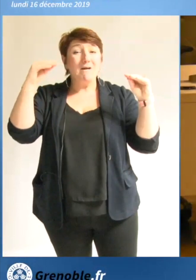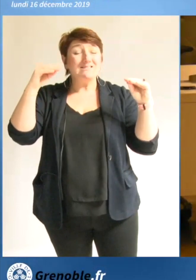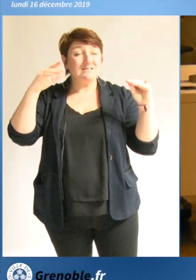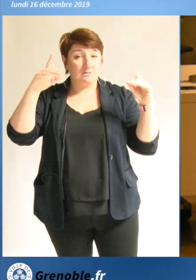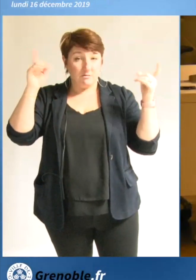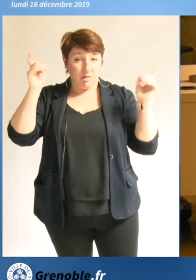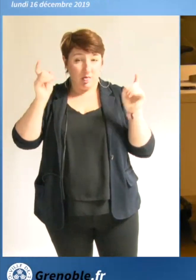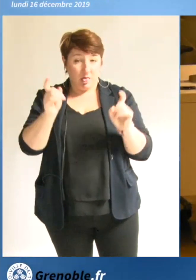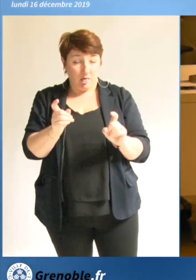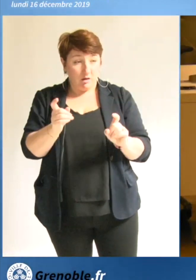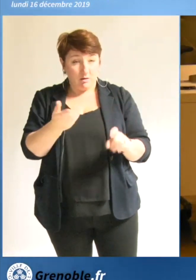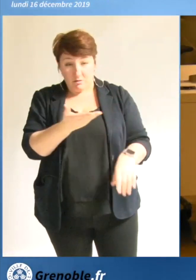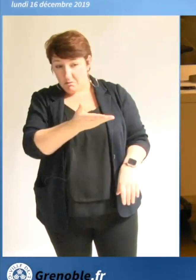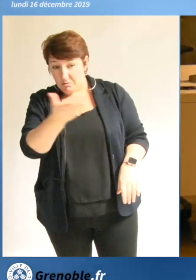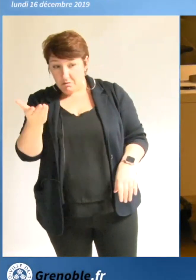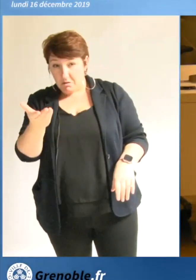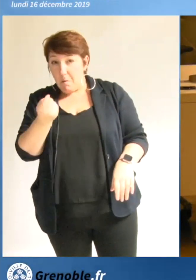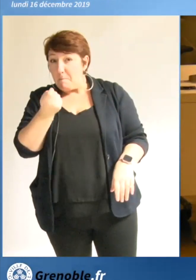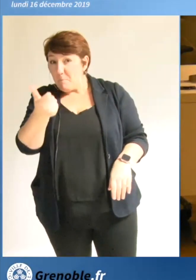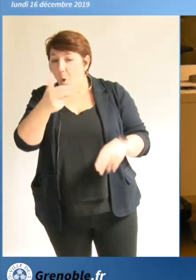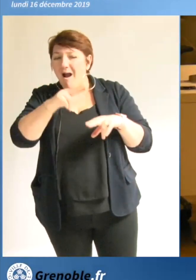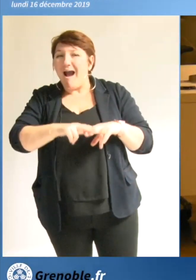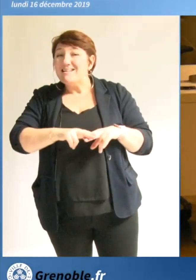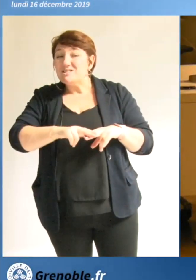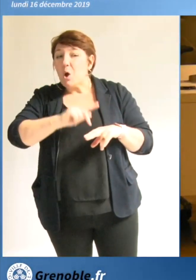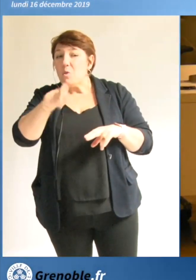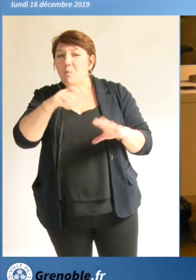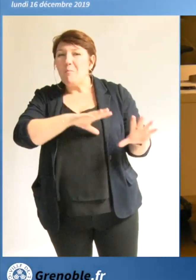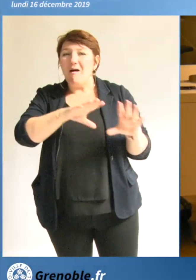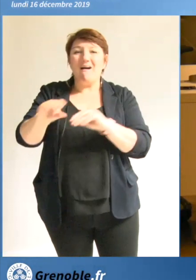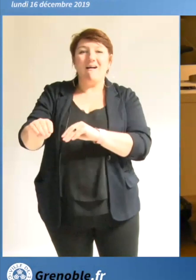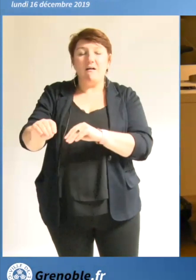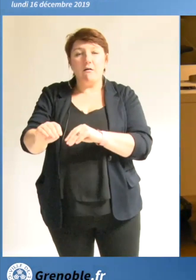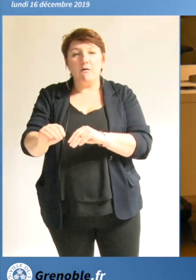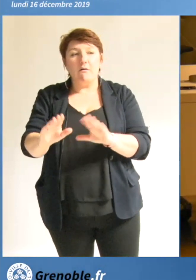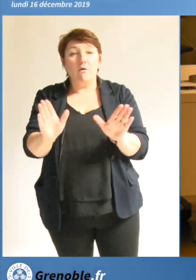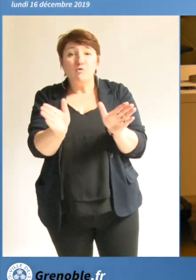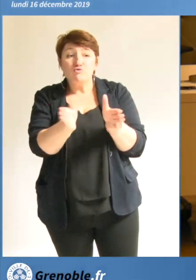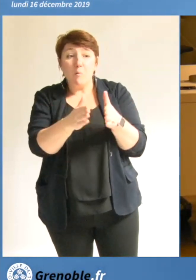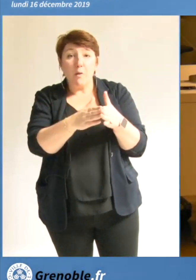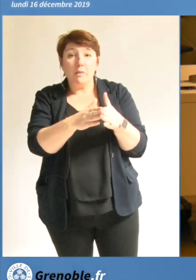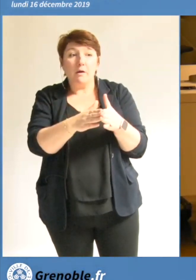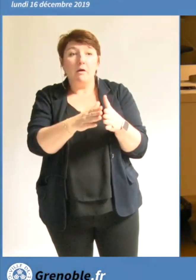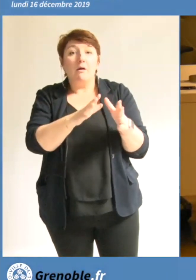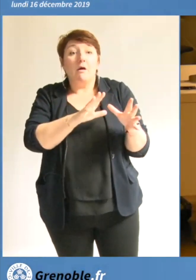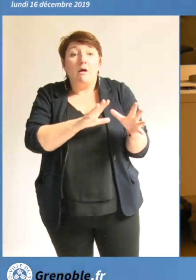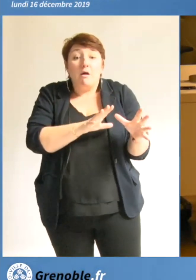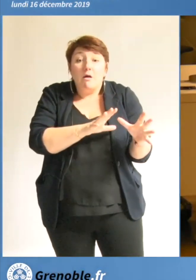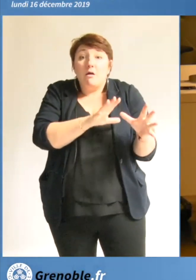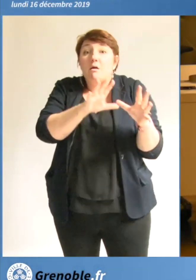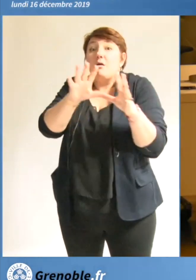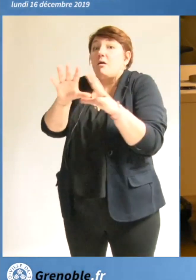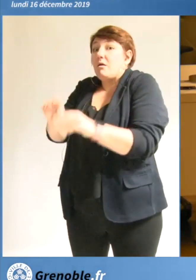sur cette place devaient être transportés ailleurs. On leur a demandé de ne pas rester pour être dans